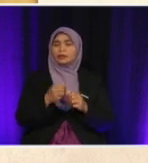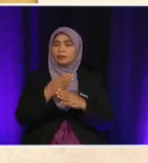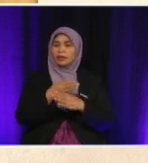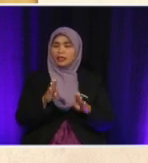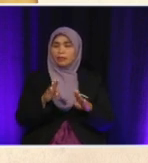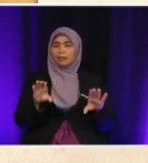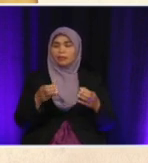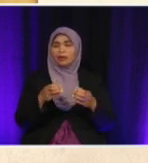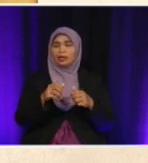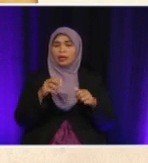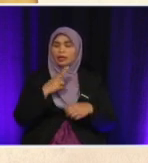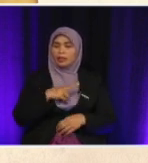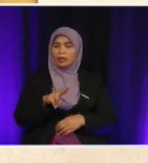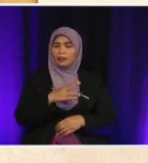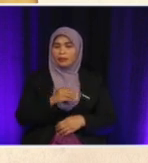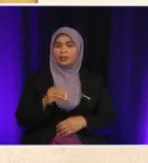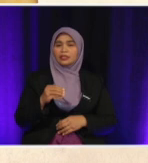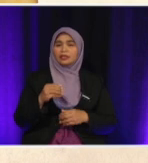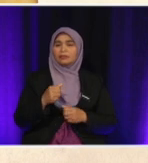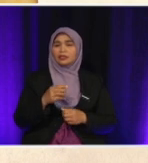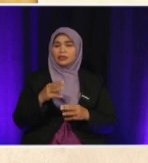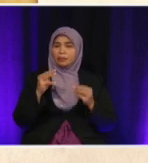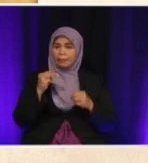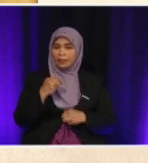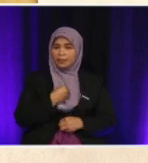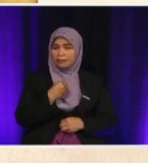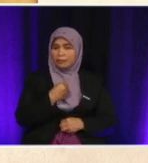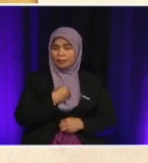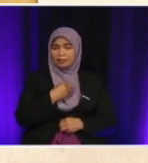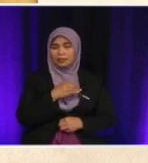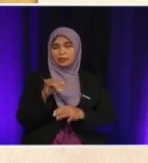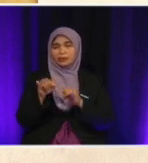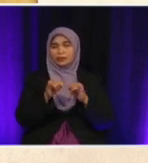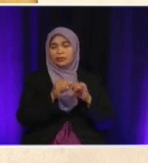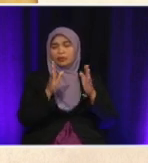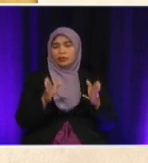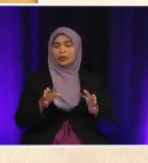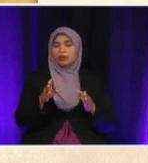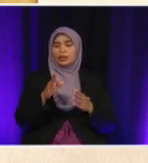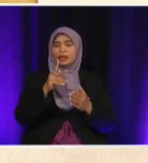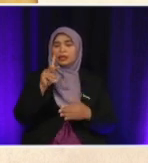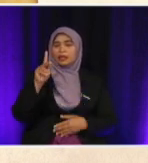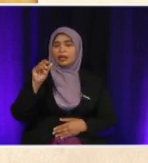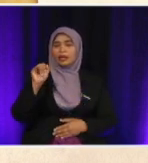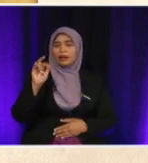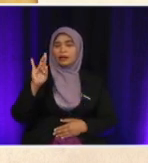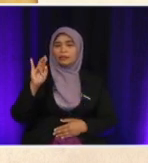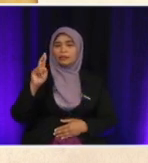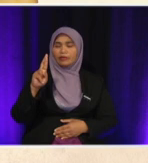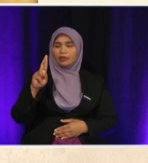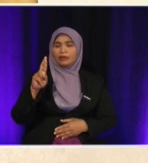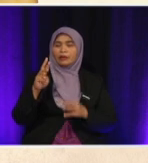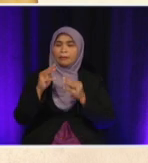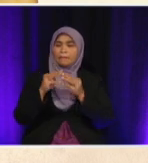agama dan pegangan masing-masing dan juga orang musyrikin Madinah tidak boleh memberikan bantuan kepada